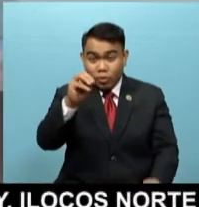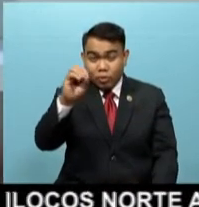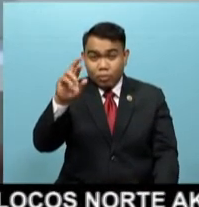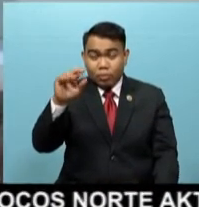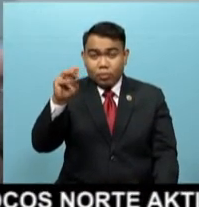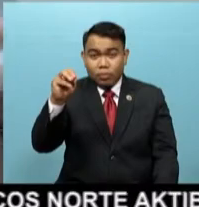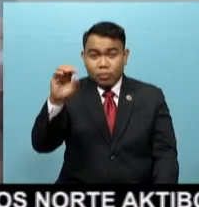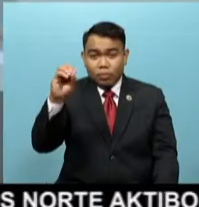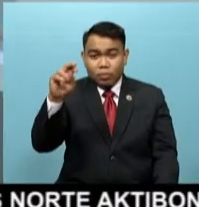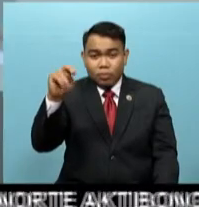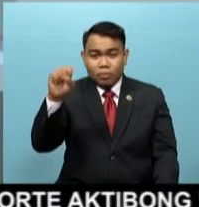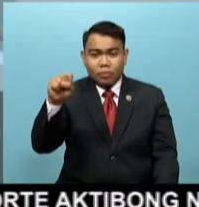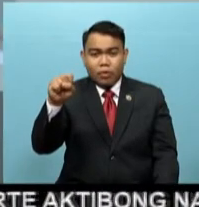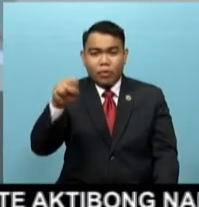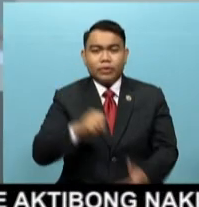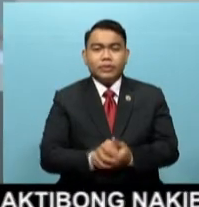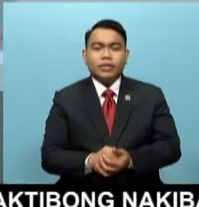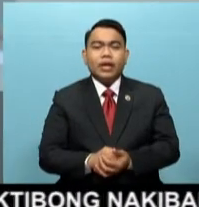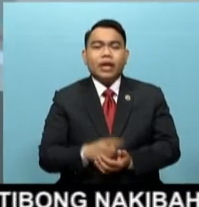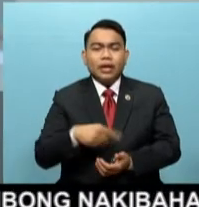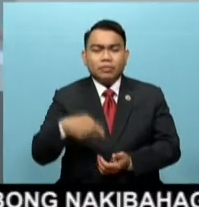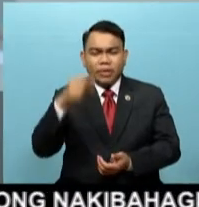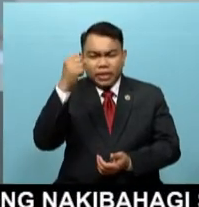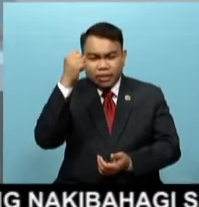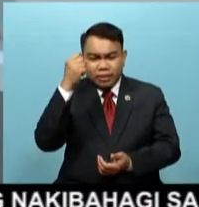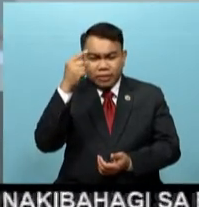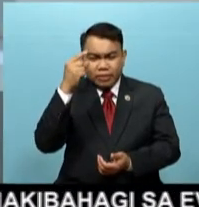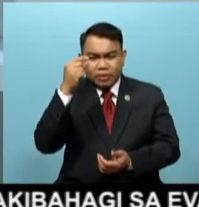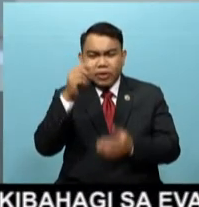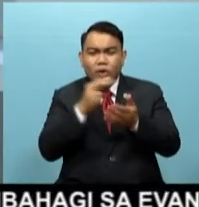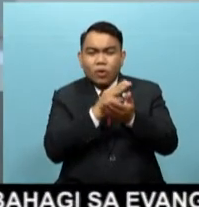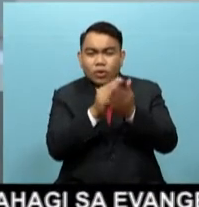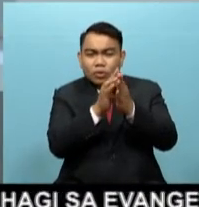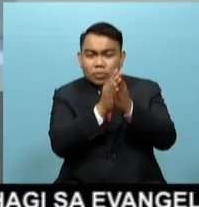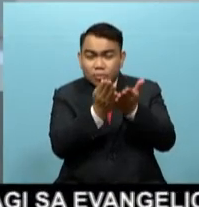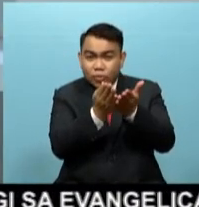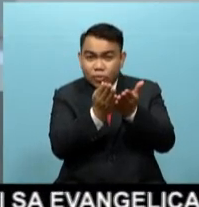ang tanong, ang tinuod yun na kuhan,